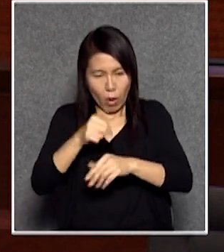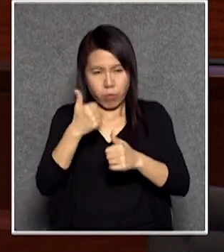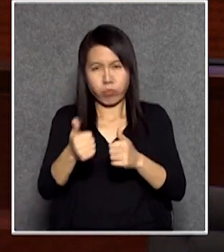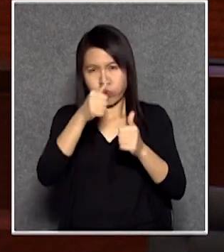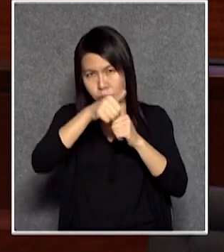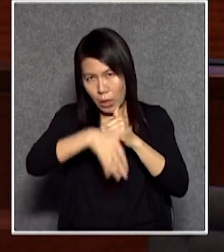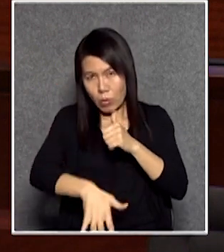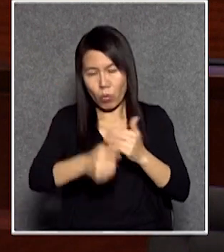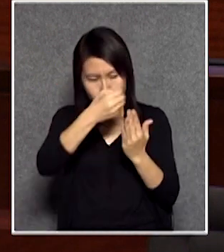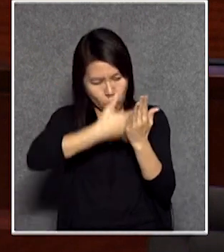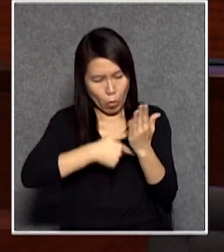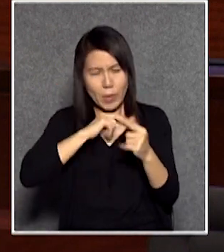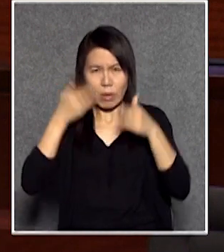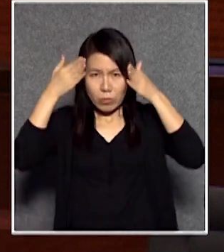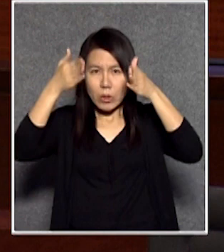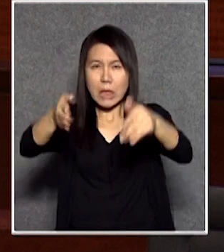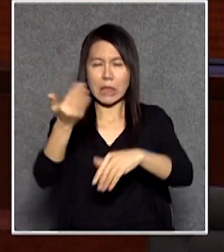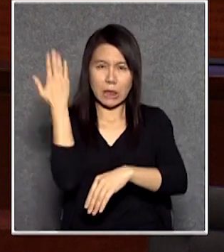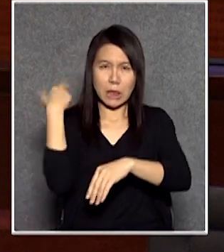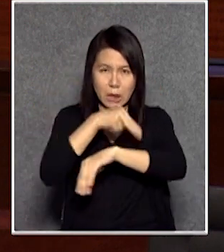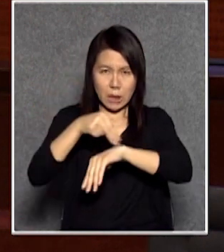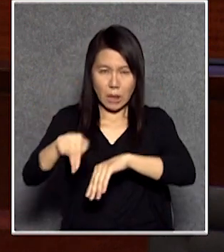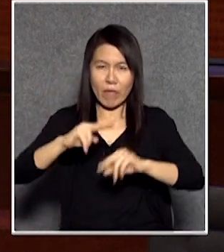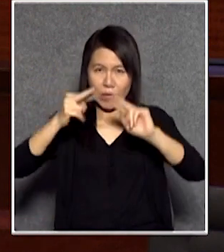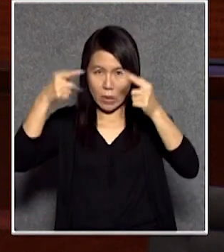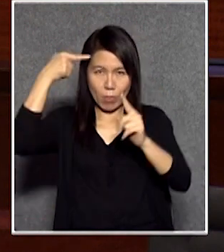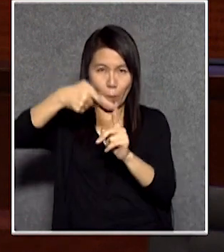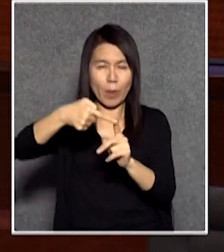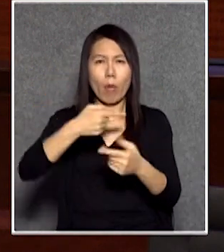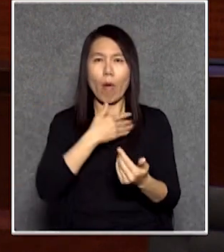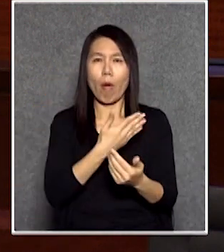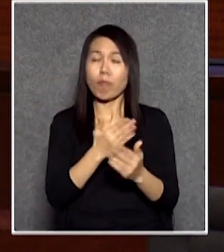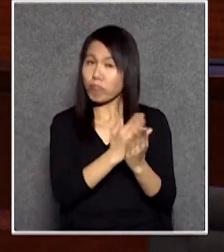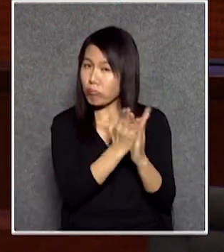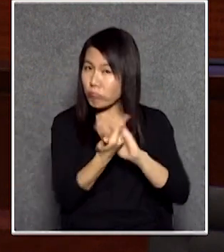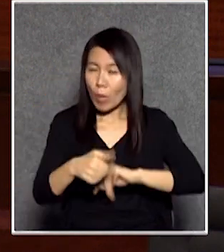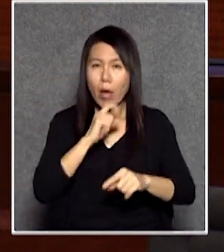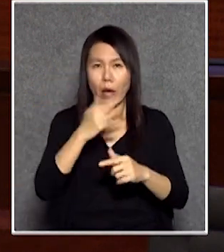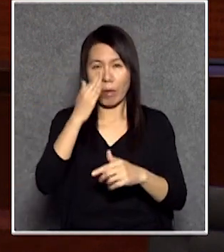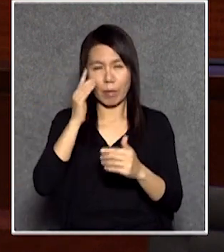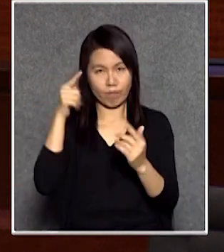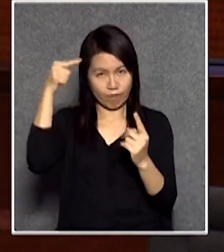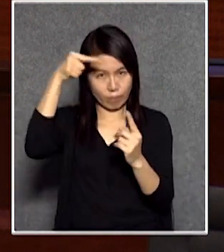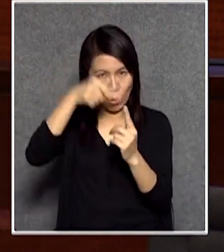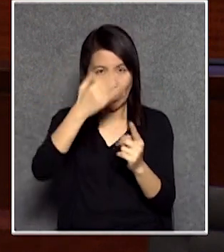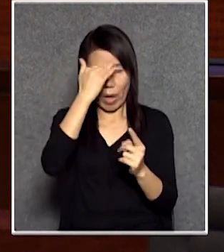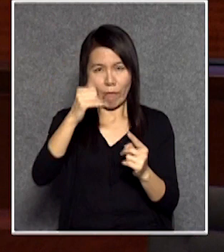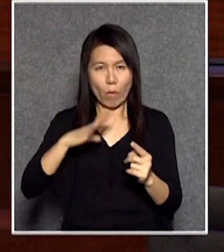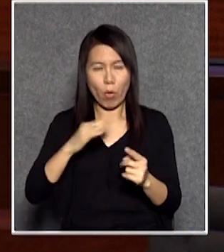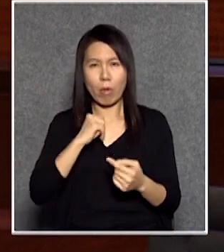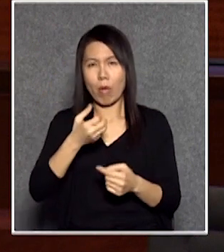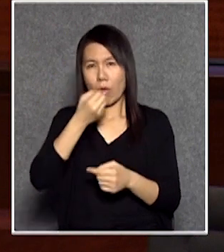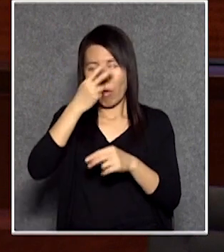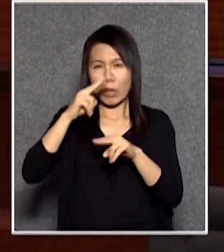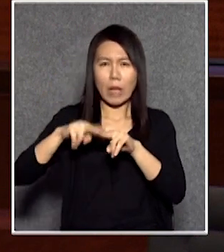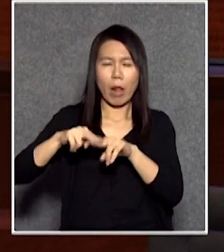架裏面，朝着預先設計好的發展目標，各安本分，達至幸福。港共的官僚理性主